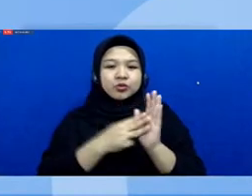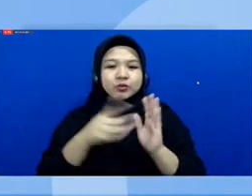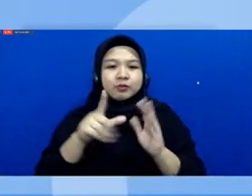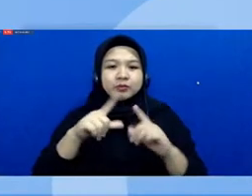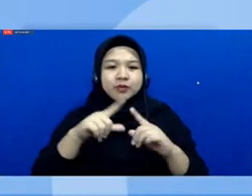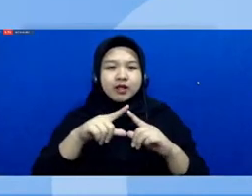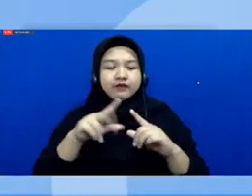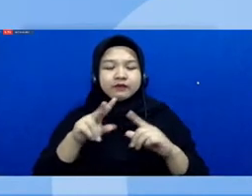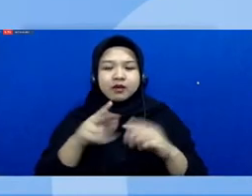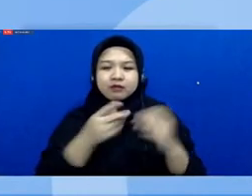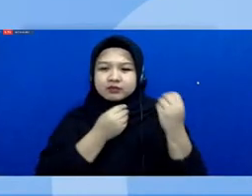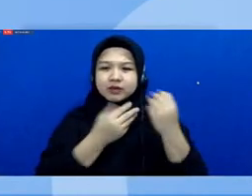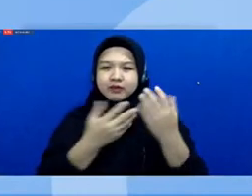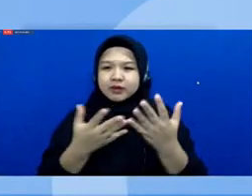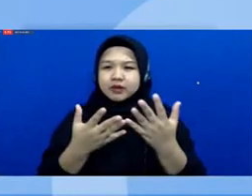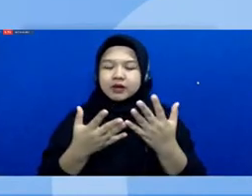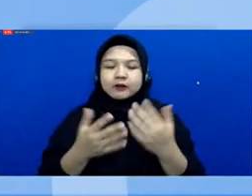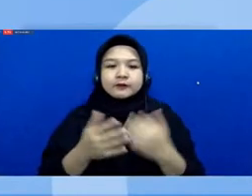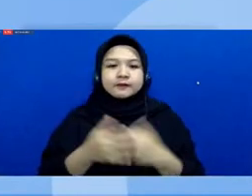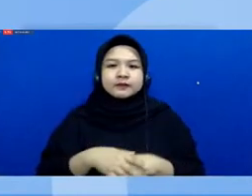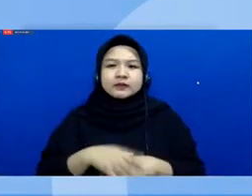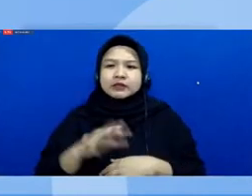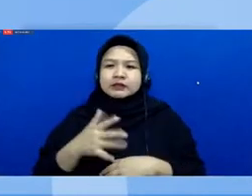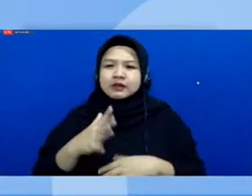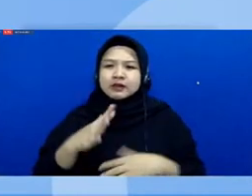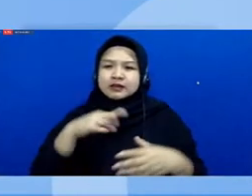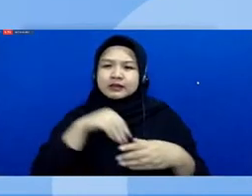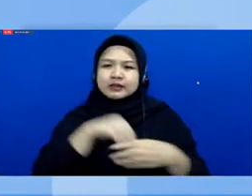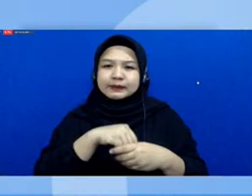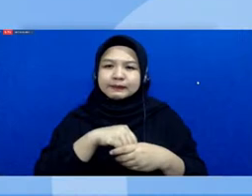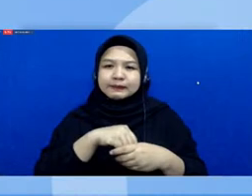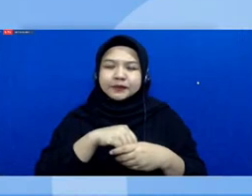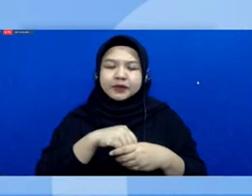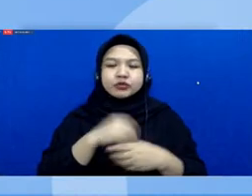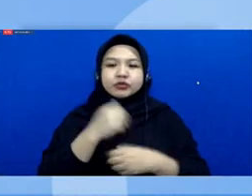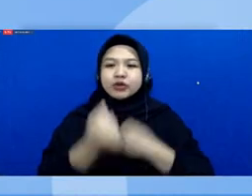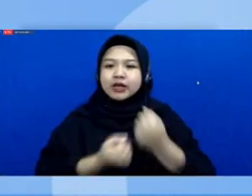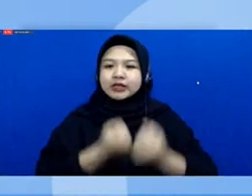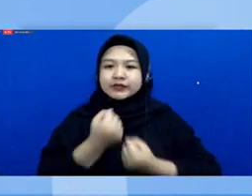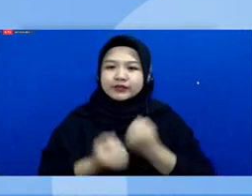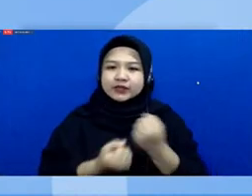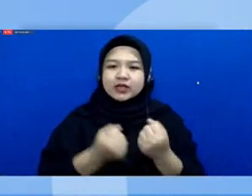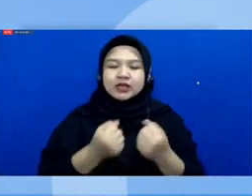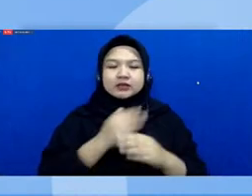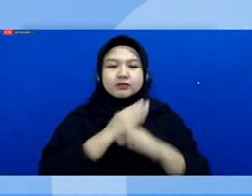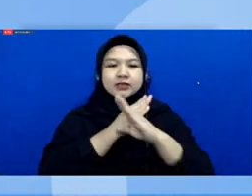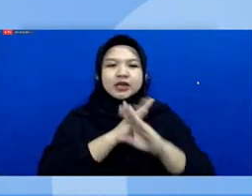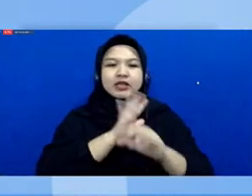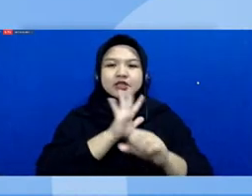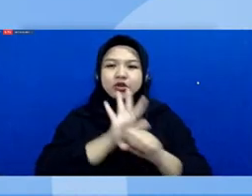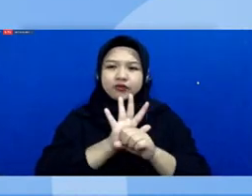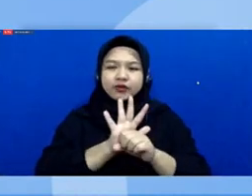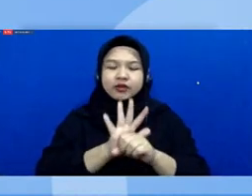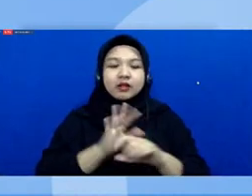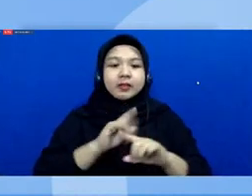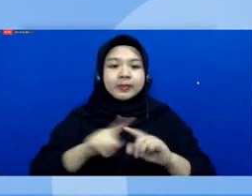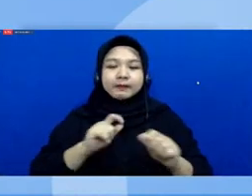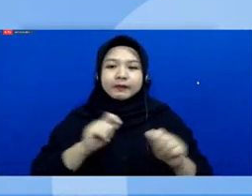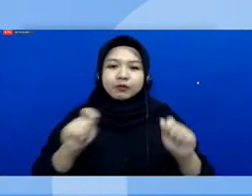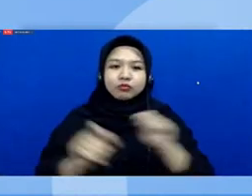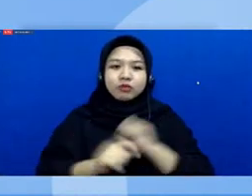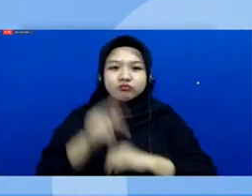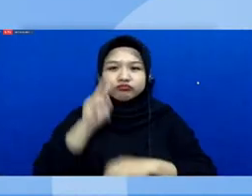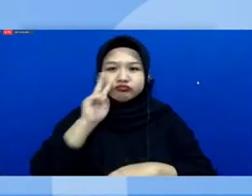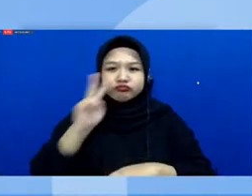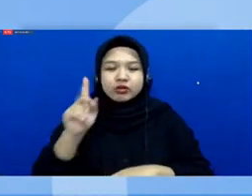dan Dr. Pritania ya. Mereka jarang dilibatkan juga dalam aktivitas untuk mitigasi COVID. Tapi perubahan kita lihat